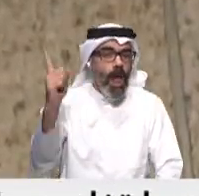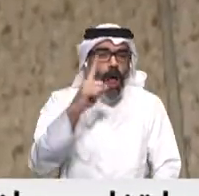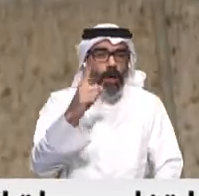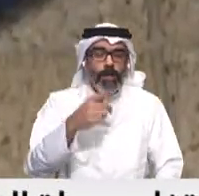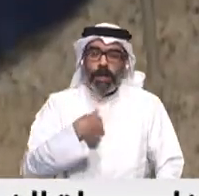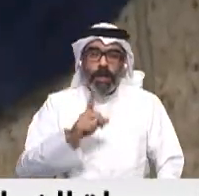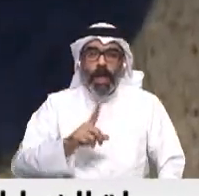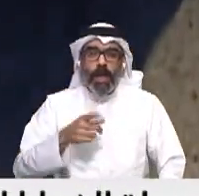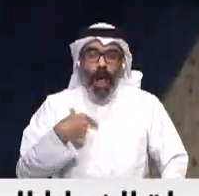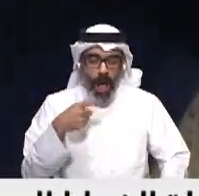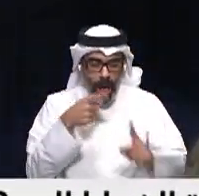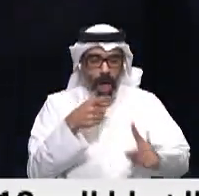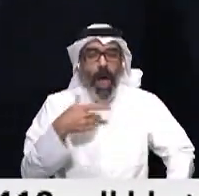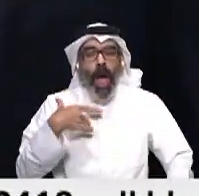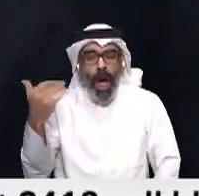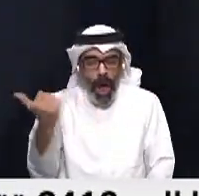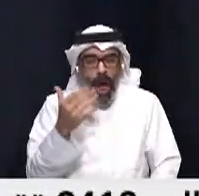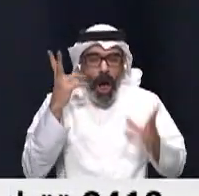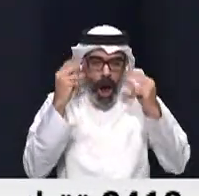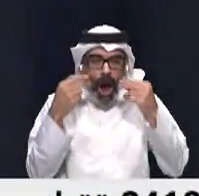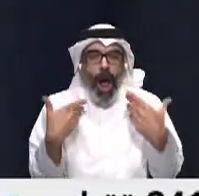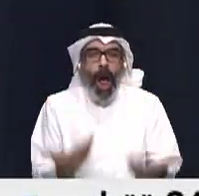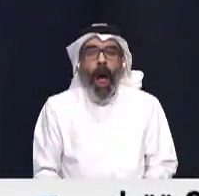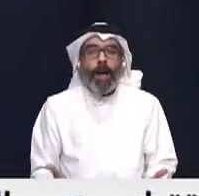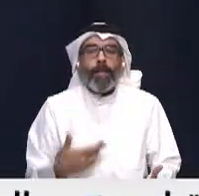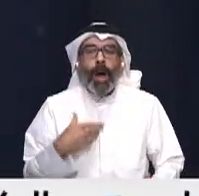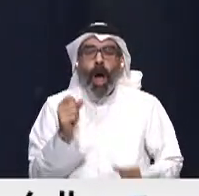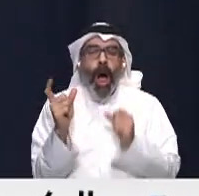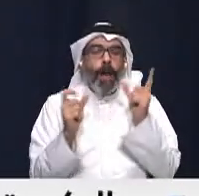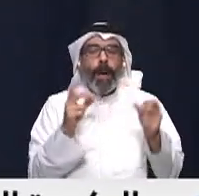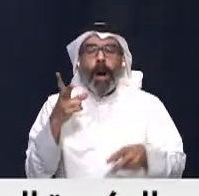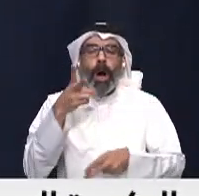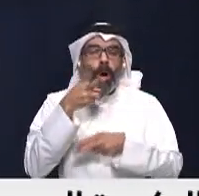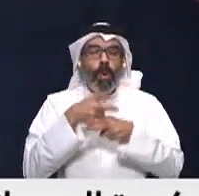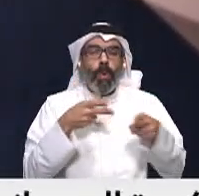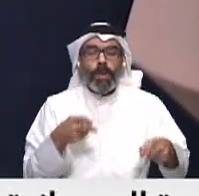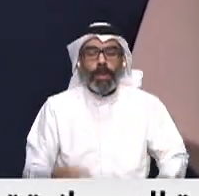بتحقيق إنجاز محدد لهم. مروان محرم، قناة الأخبار.